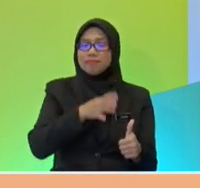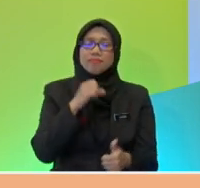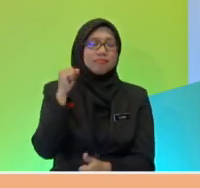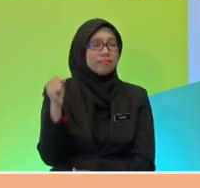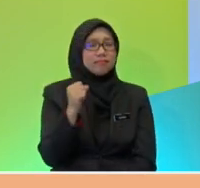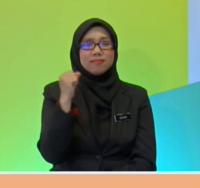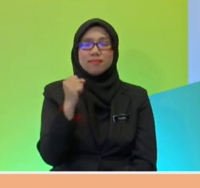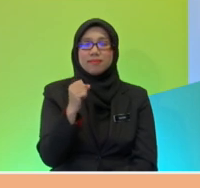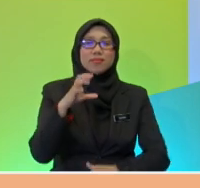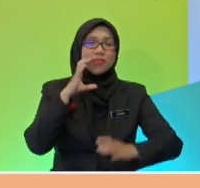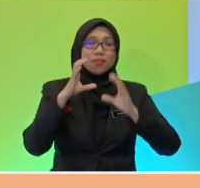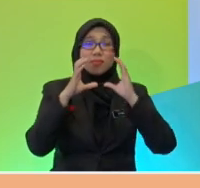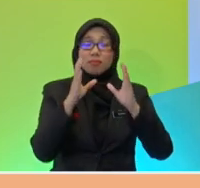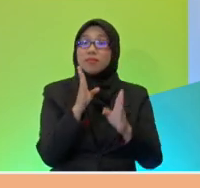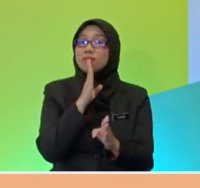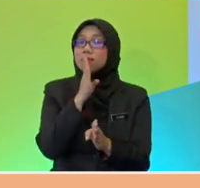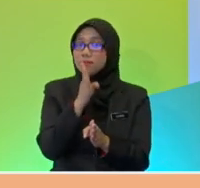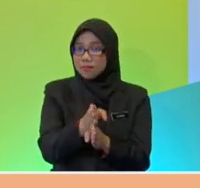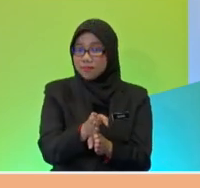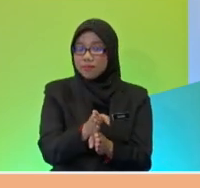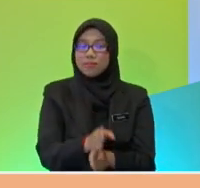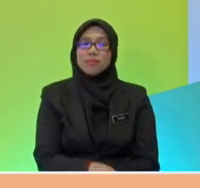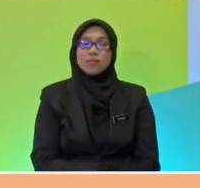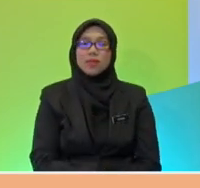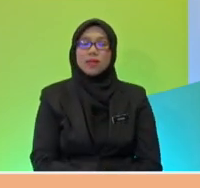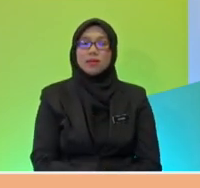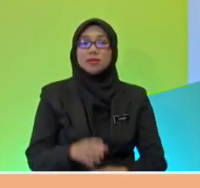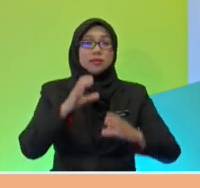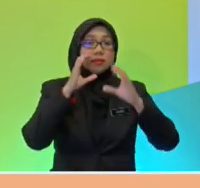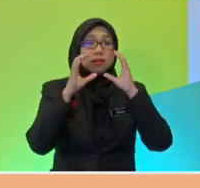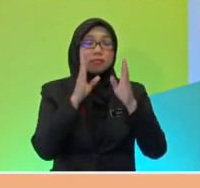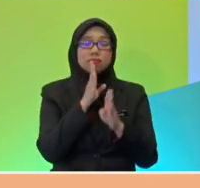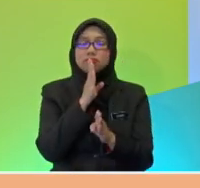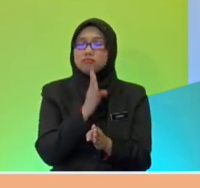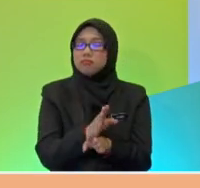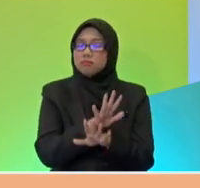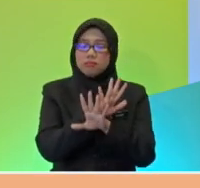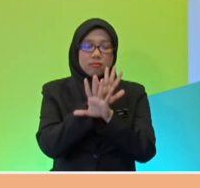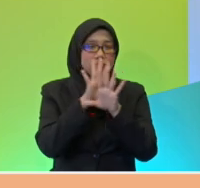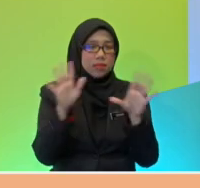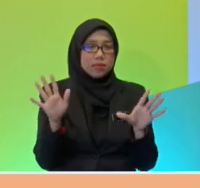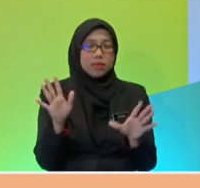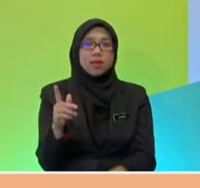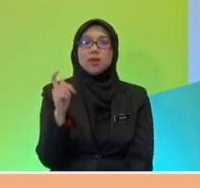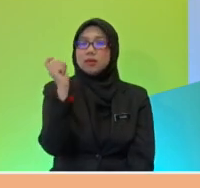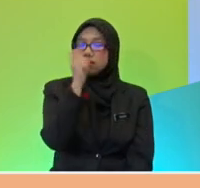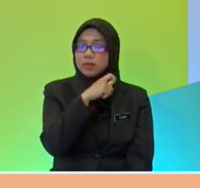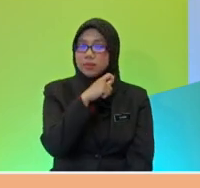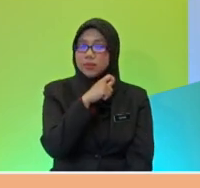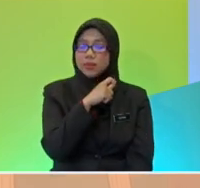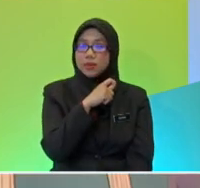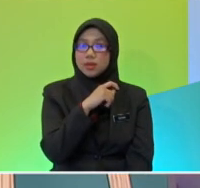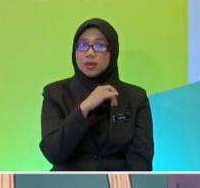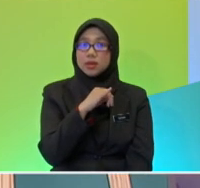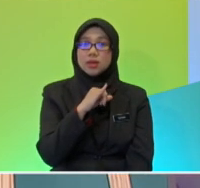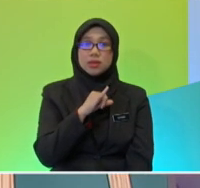kita udah tahu Nabi Muhammad Sallallahu Alaihi Wasallam bercakap benar tidak pernah berbohong jadi saya selaku